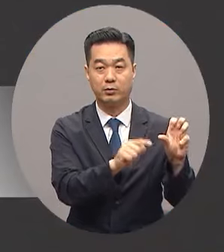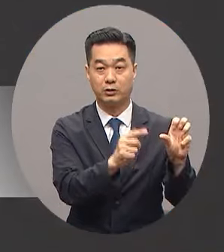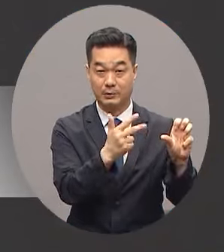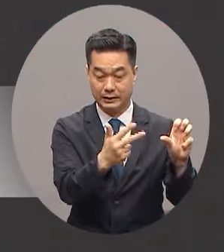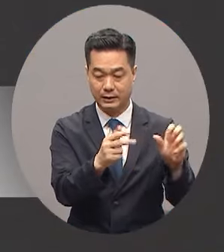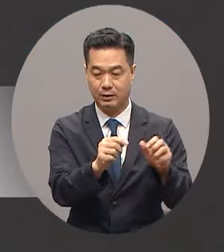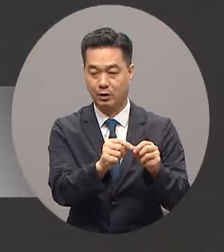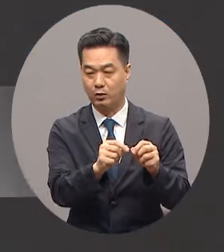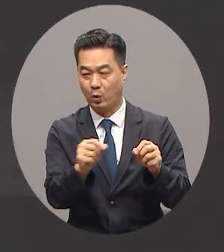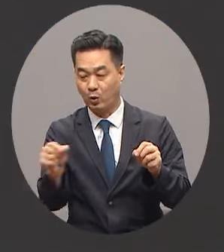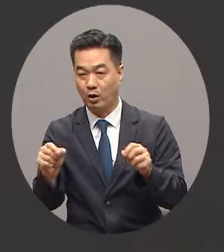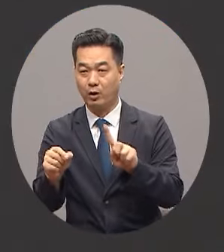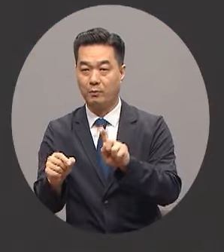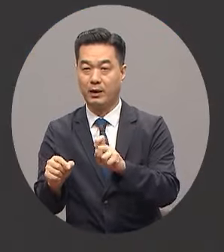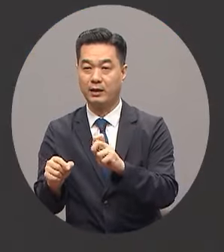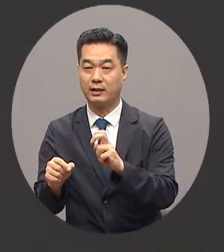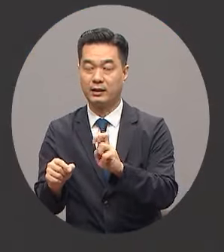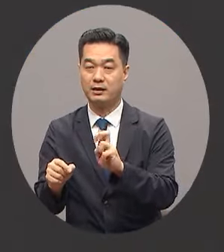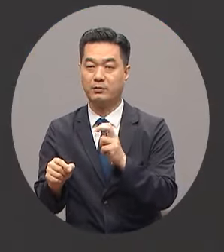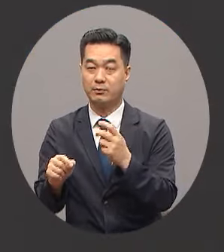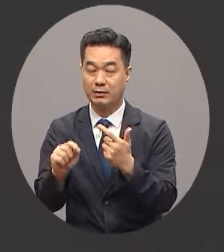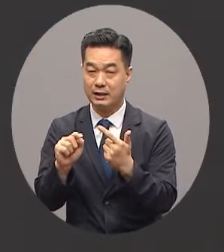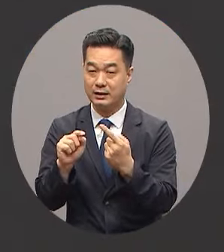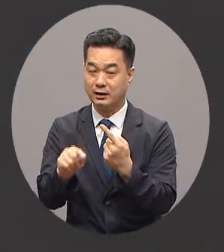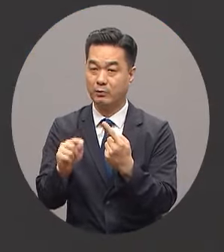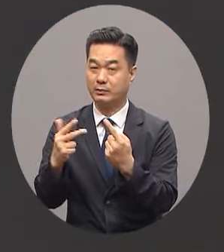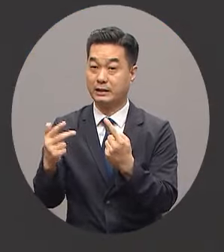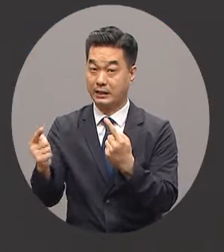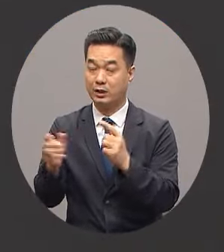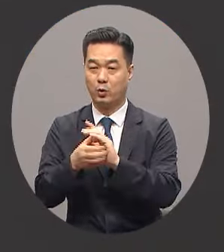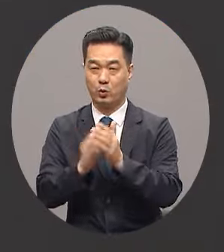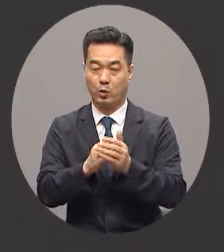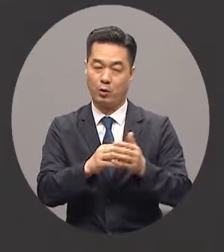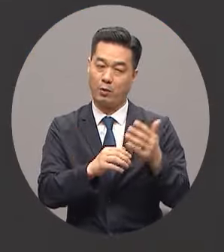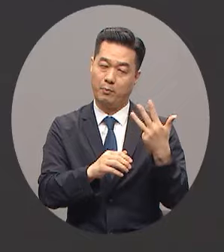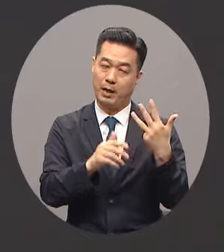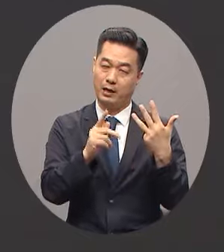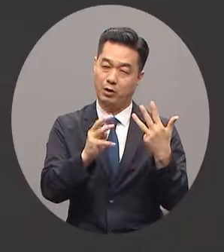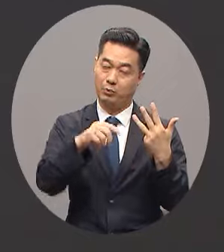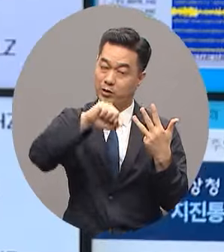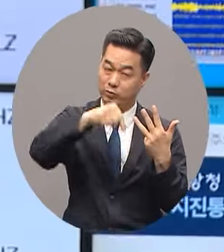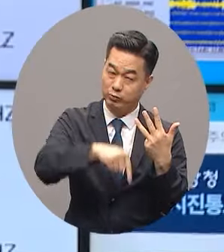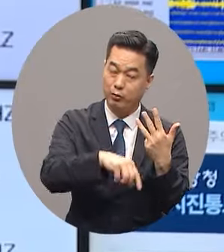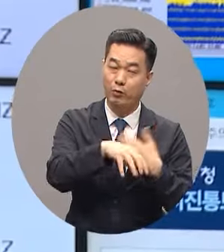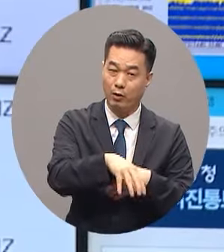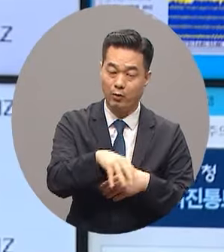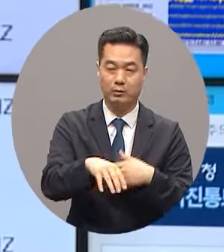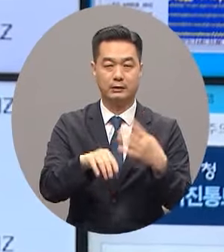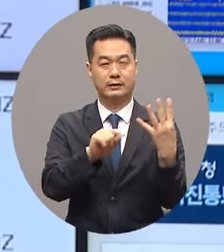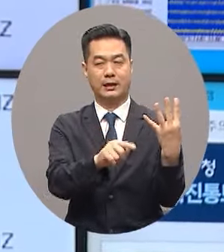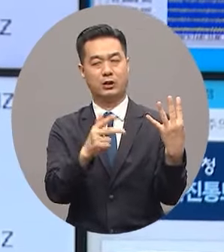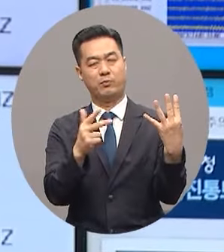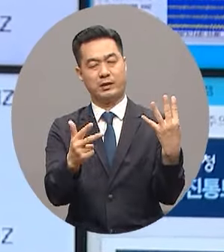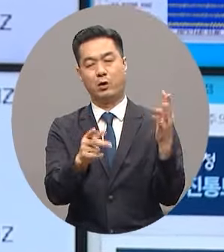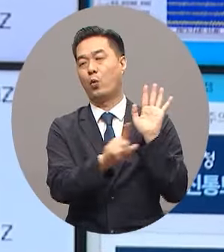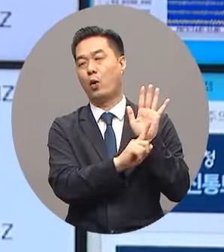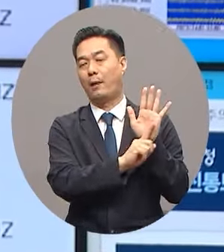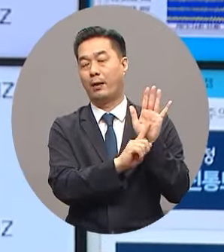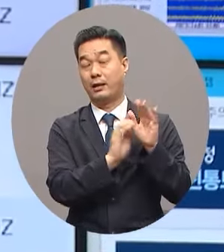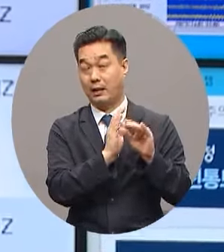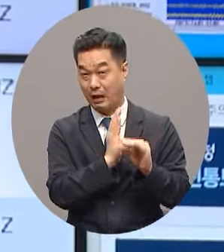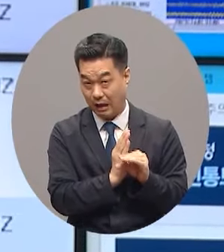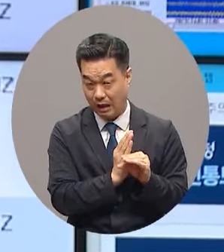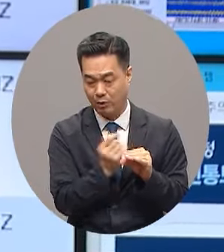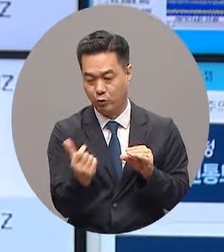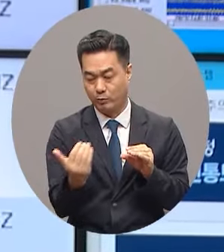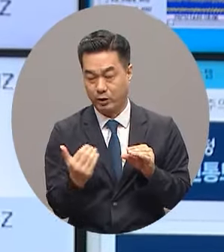동경 126.71도입니다. 발생 깊이는 8km입니다. 당초 규모 4.7의 지진으로 알려졌는데,